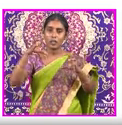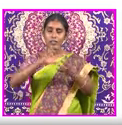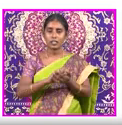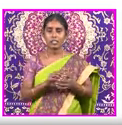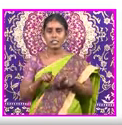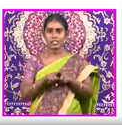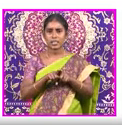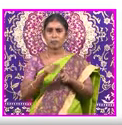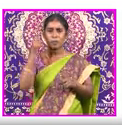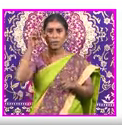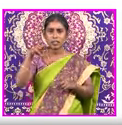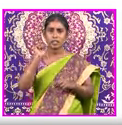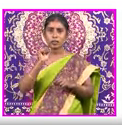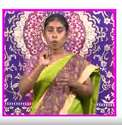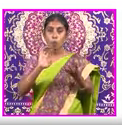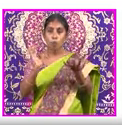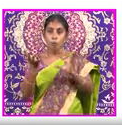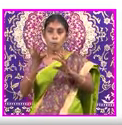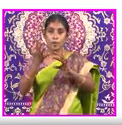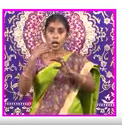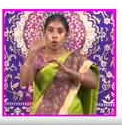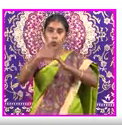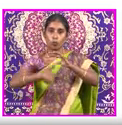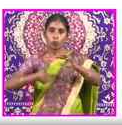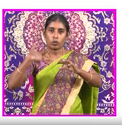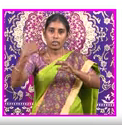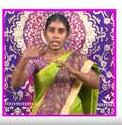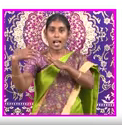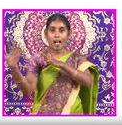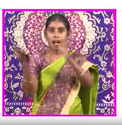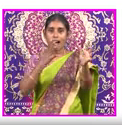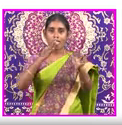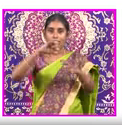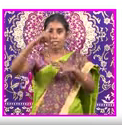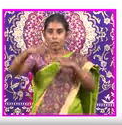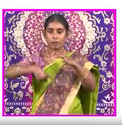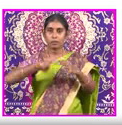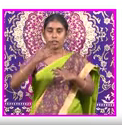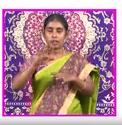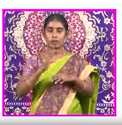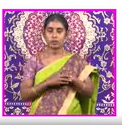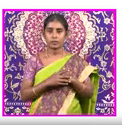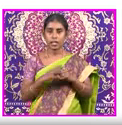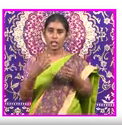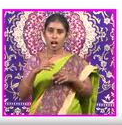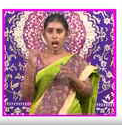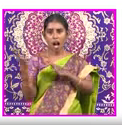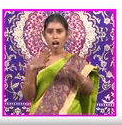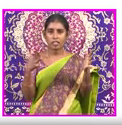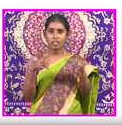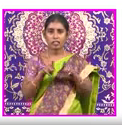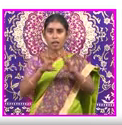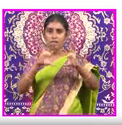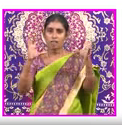வளிமண்டலம் என்பது புவியை சுற்றி உள்ள காற்று மண்டலம், காற்று மண்டலம்னு சொல்லலாம் அல்லது வளிமண்டலம்னு சொல்லலாம். இந்த